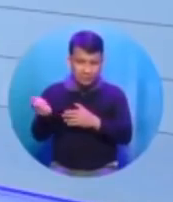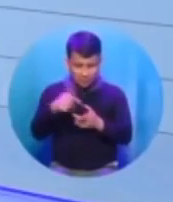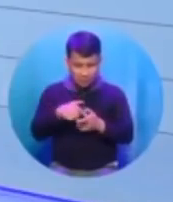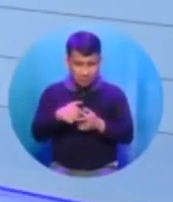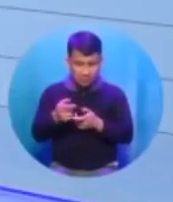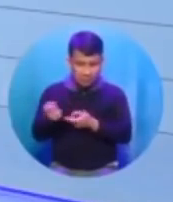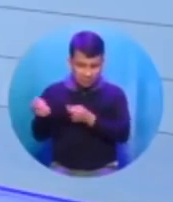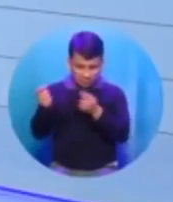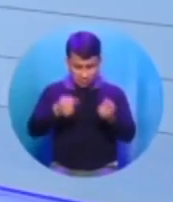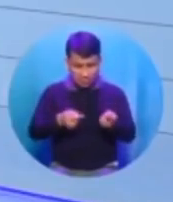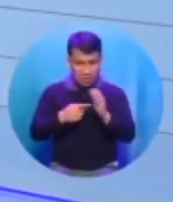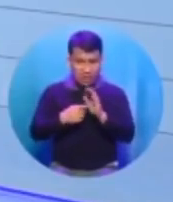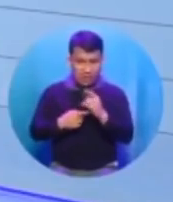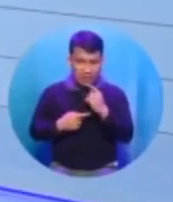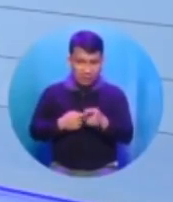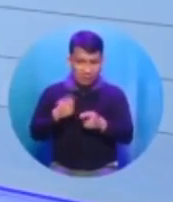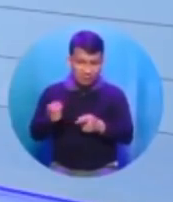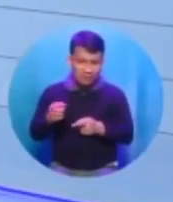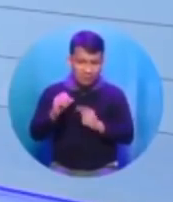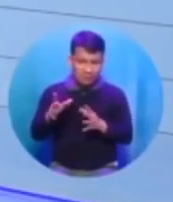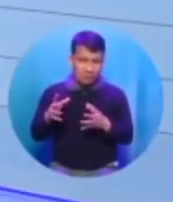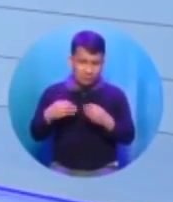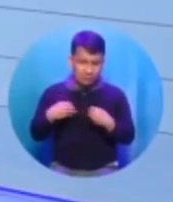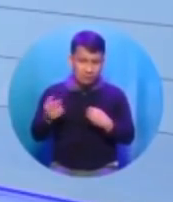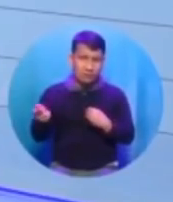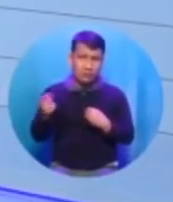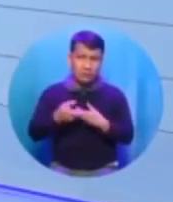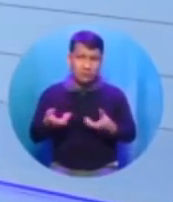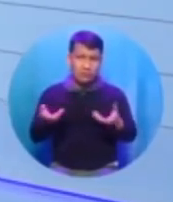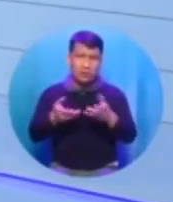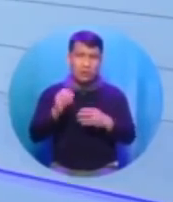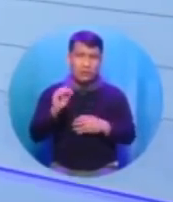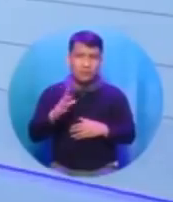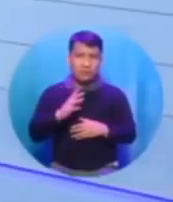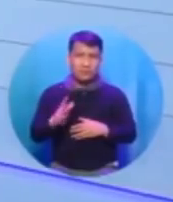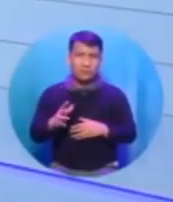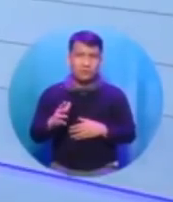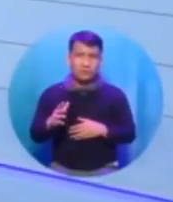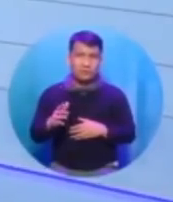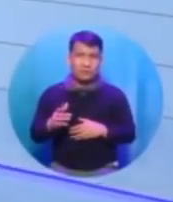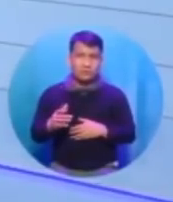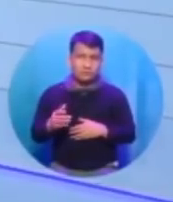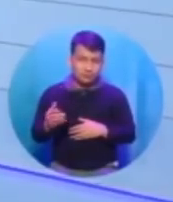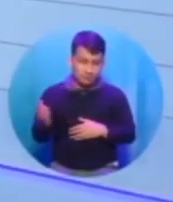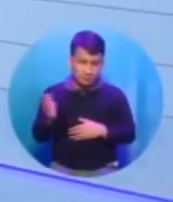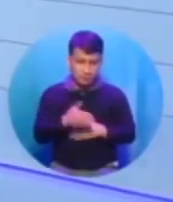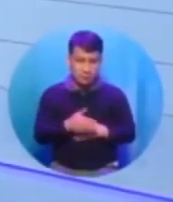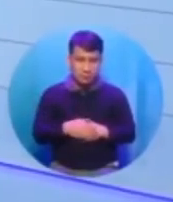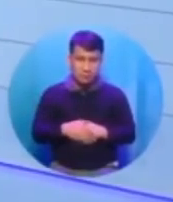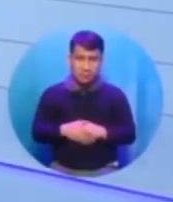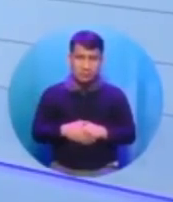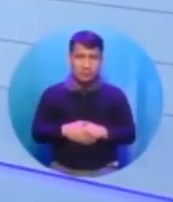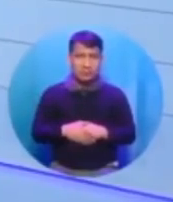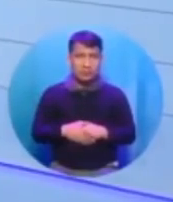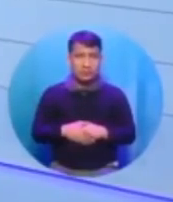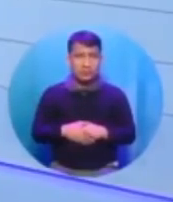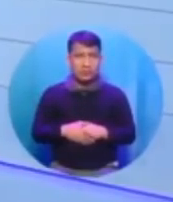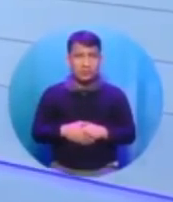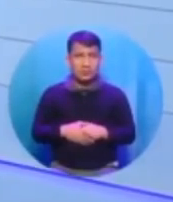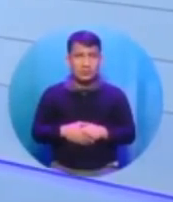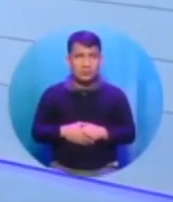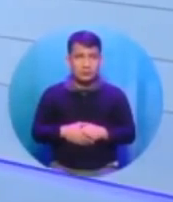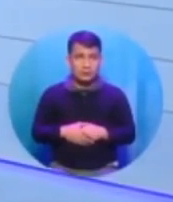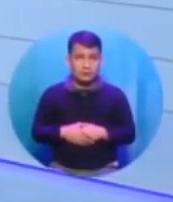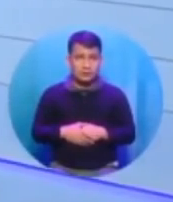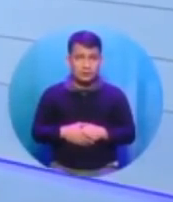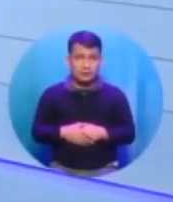Ngayon, sabi ko naman, sige, kung dito lang naman kayo, papasok ako sa Okay, nandiyan si Anjanette? Okay.